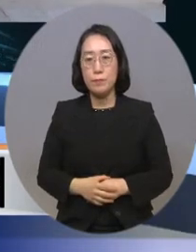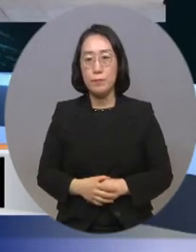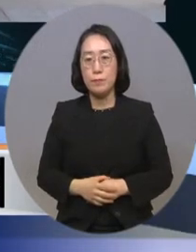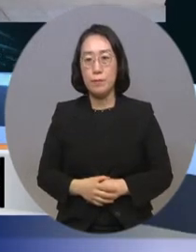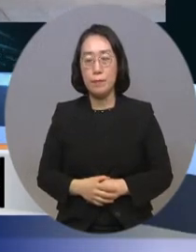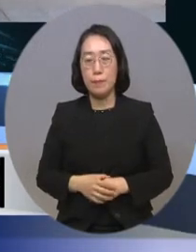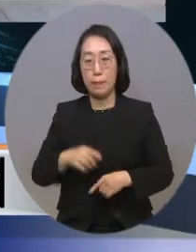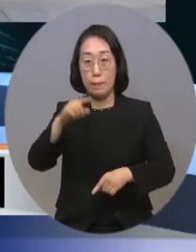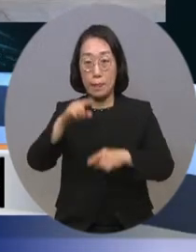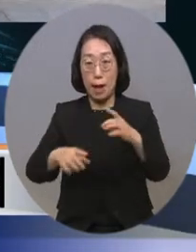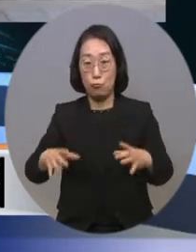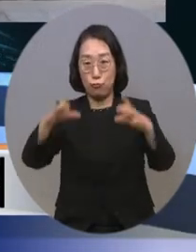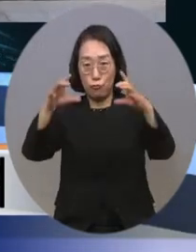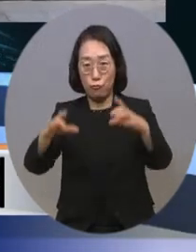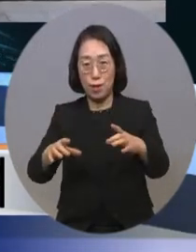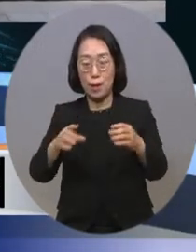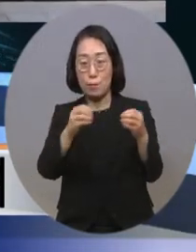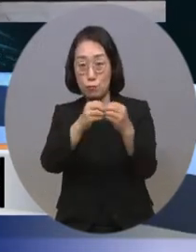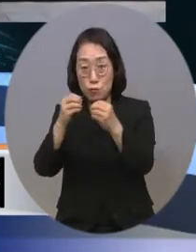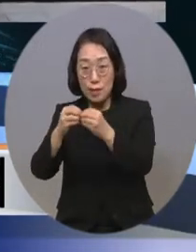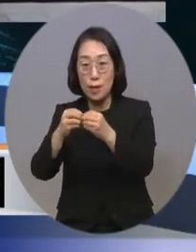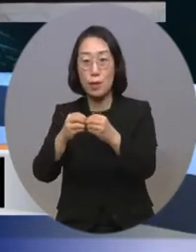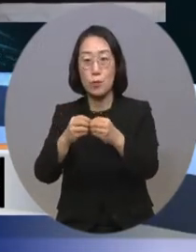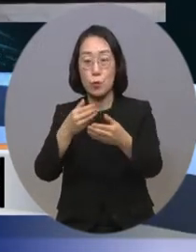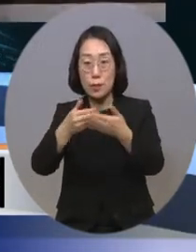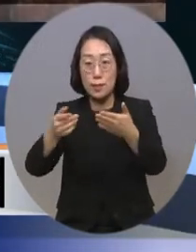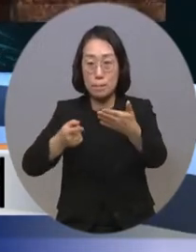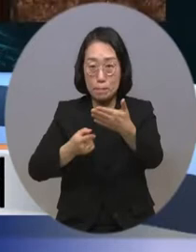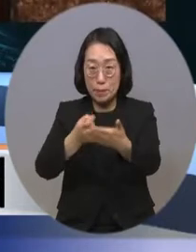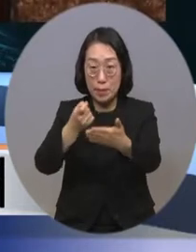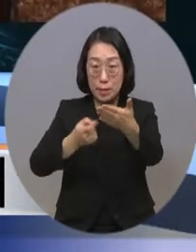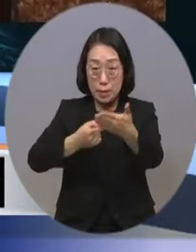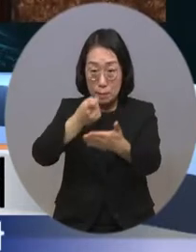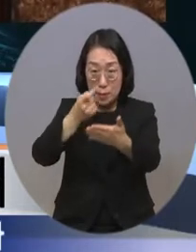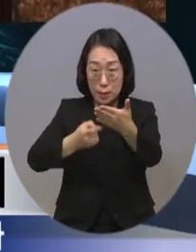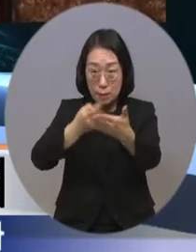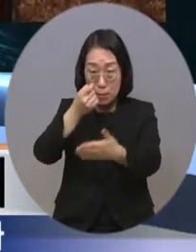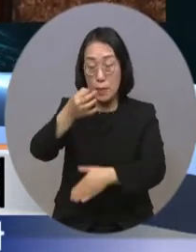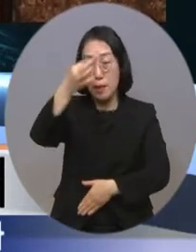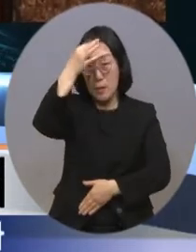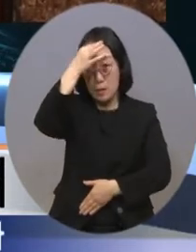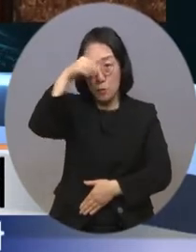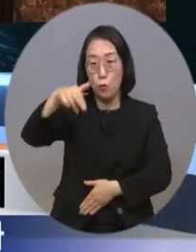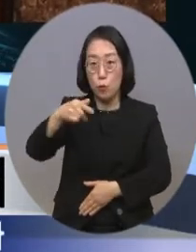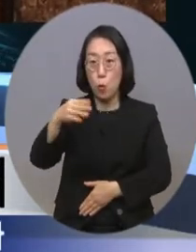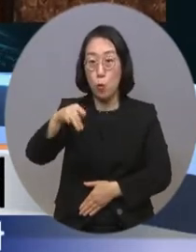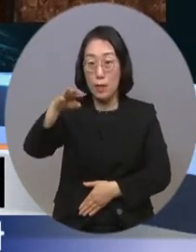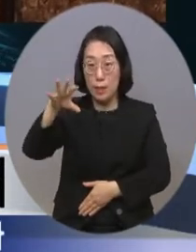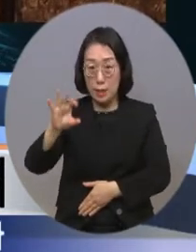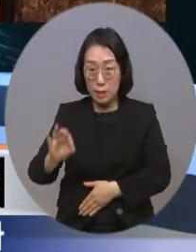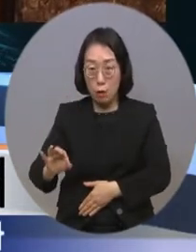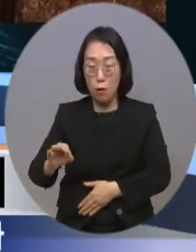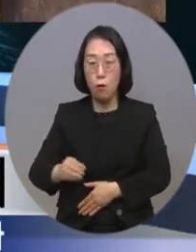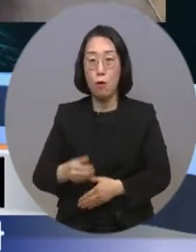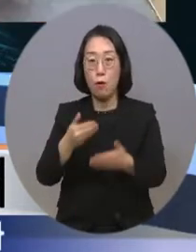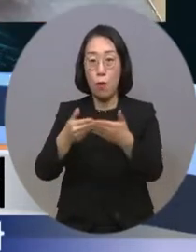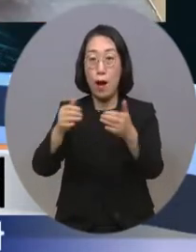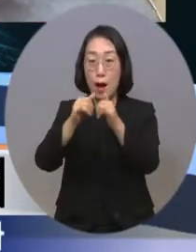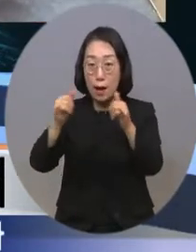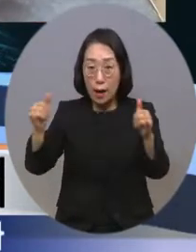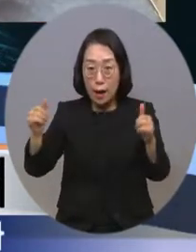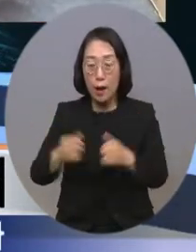나무에 글과 그림을 새기는 전통예술인 서각의 멋을 선보이는 조기성 작가의 초대전이 전남